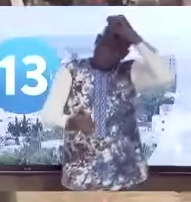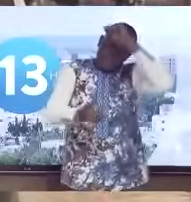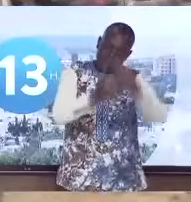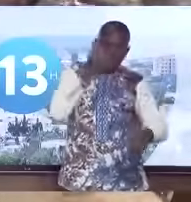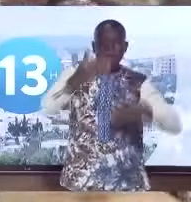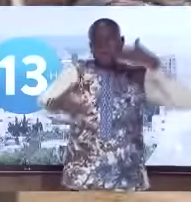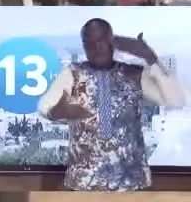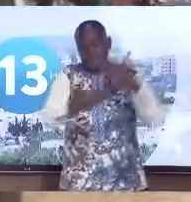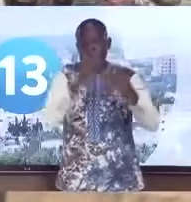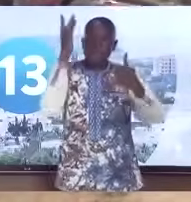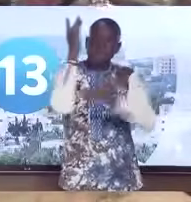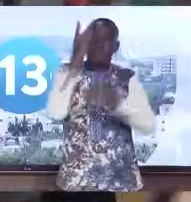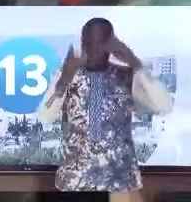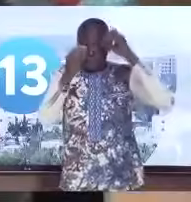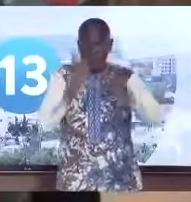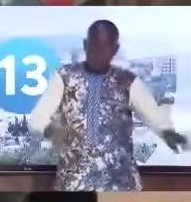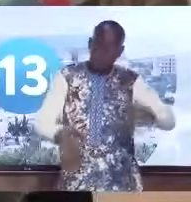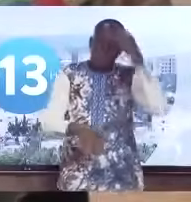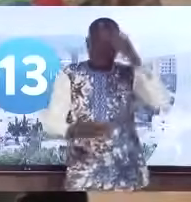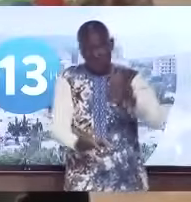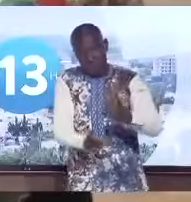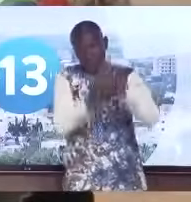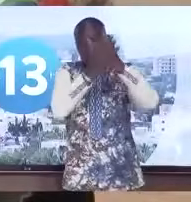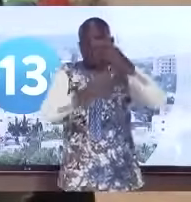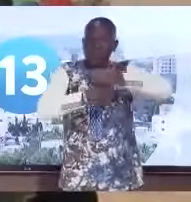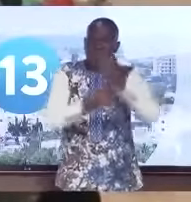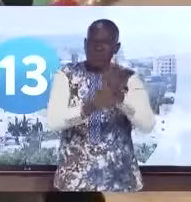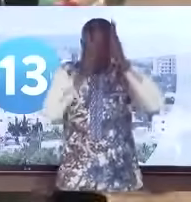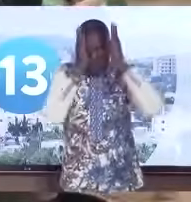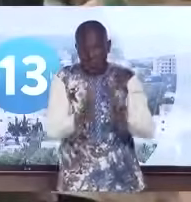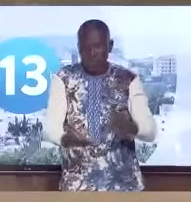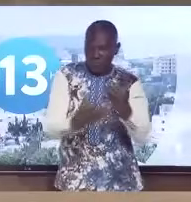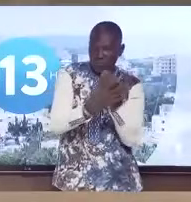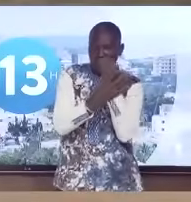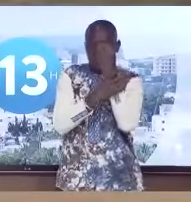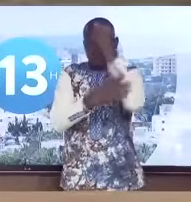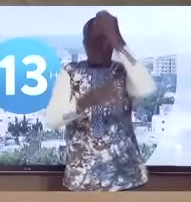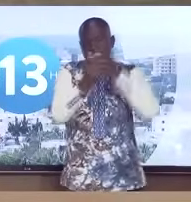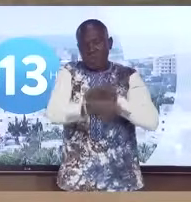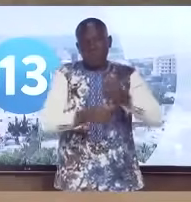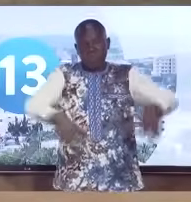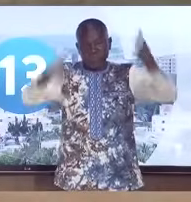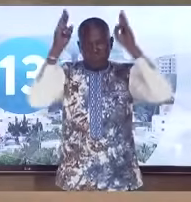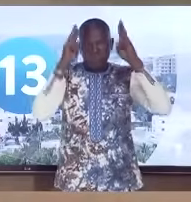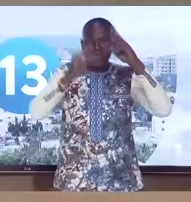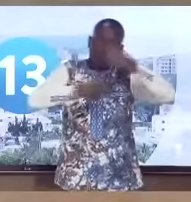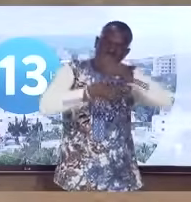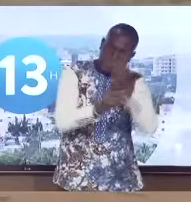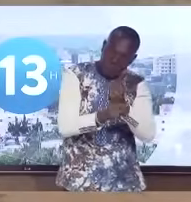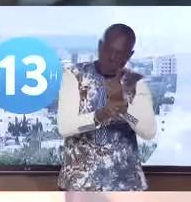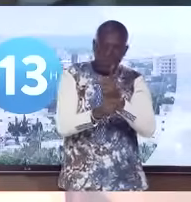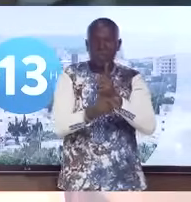Diabo et démontre l'engagement du gouvernement à soutenir les agriculteurs et à promouvoir une agriculture résiliente et productive.